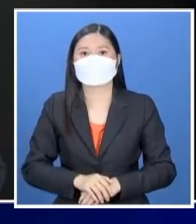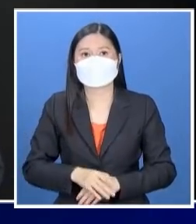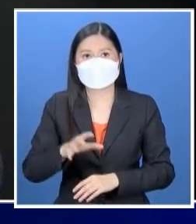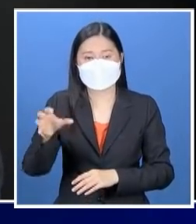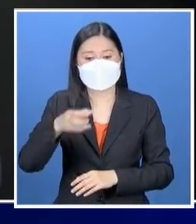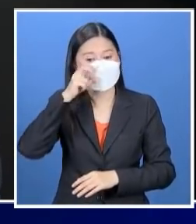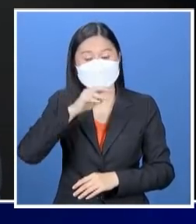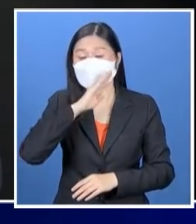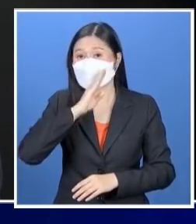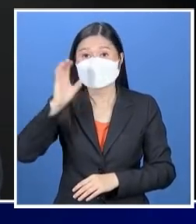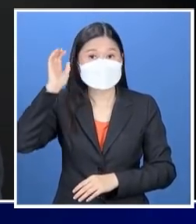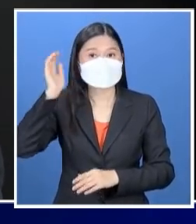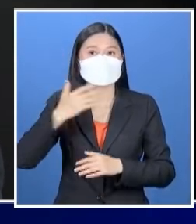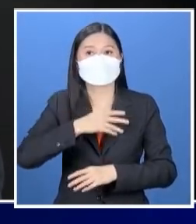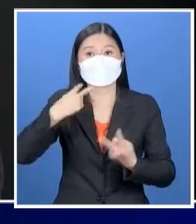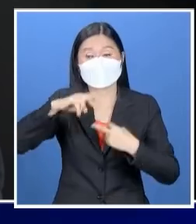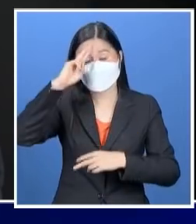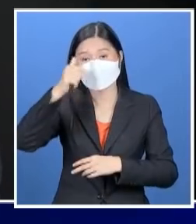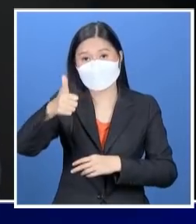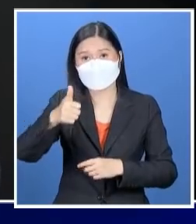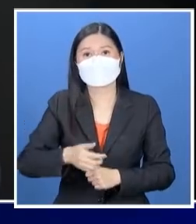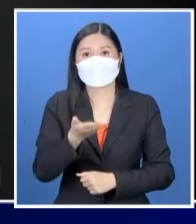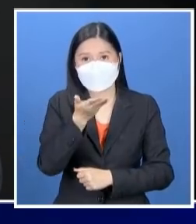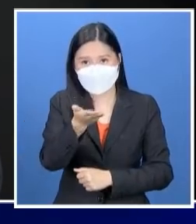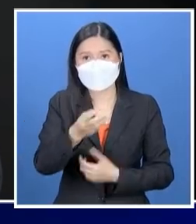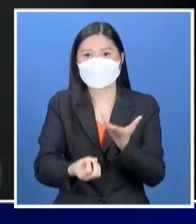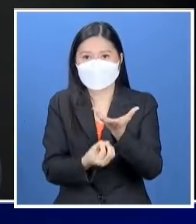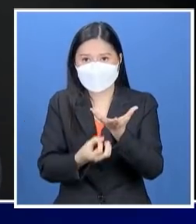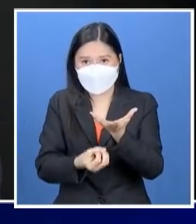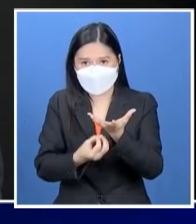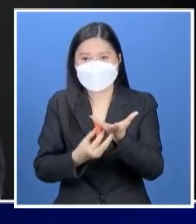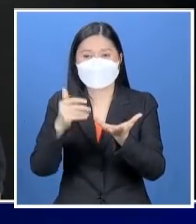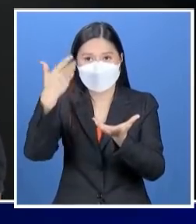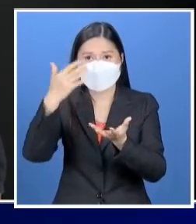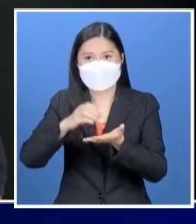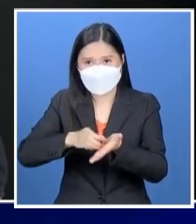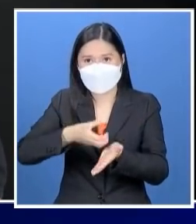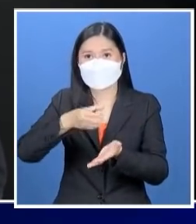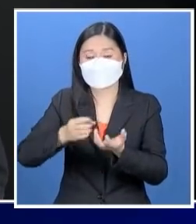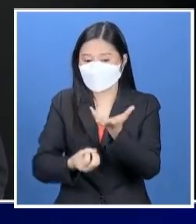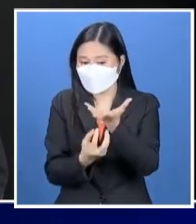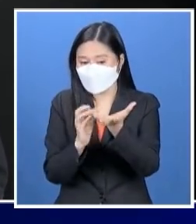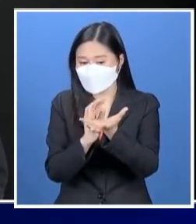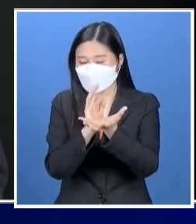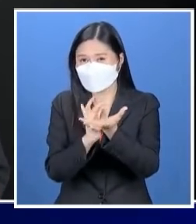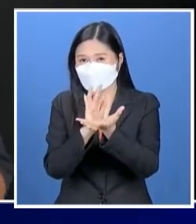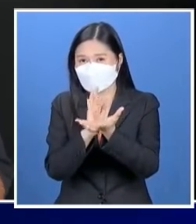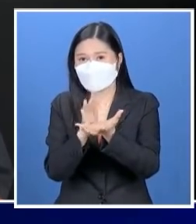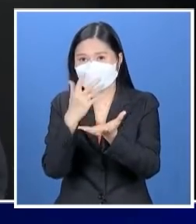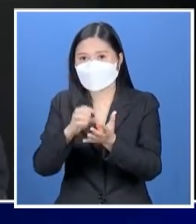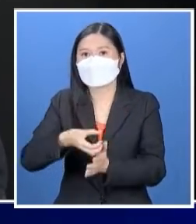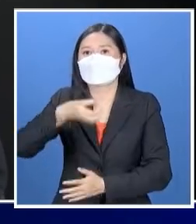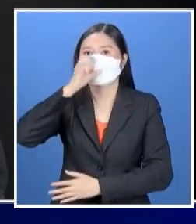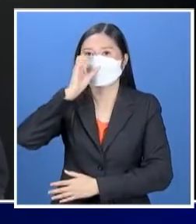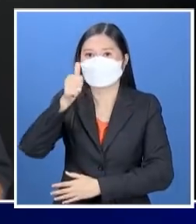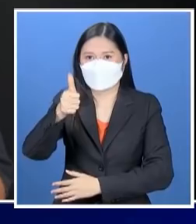ากลับไปถ้ามีความเชื่อว่ากินแล้วรักษาโรคได้ขอให้ต้มให้สุกแล้วค่อยต้มให้เดือดขอไปต้มให้เดือดก่อน